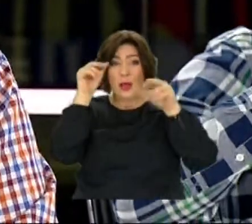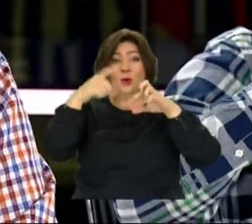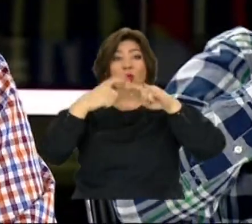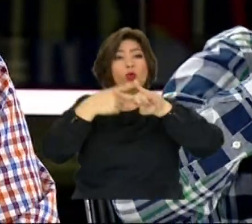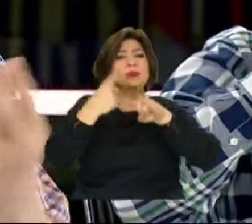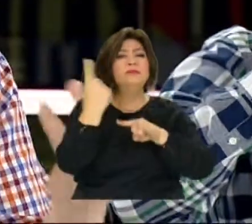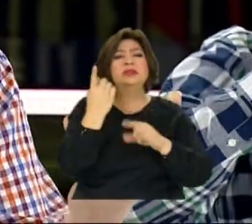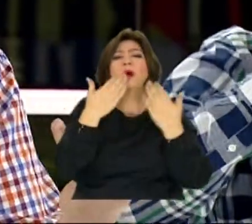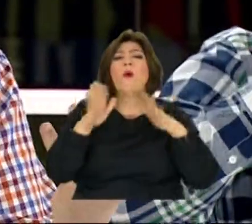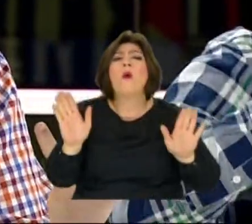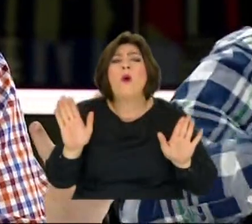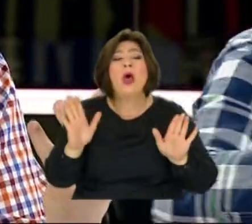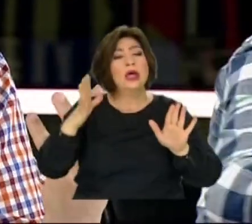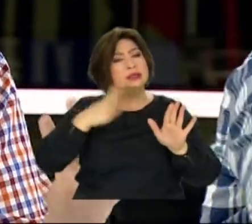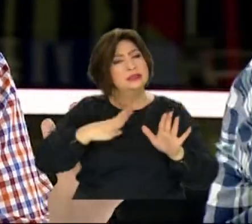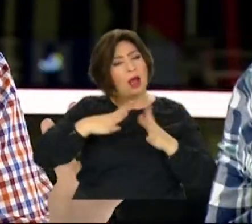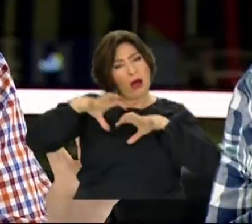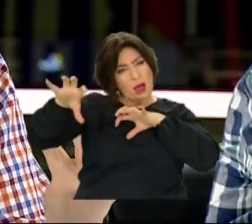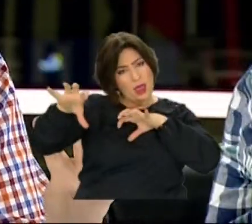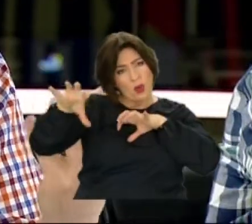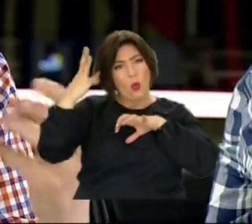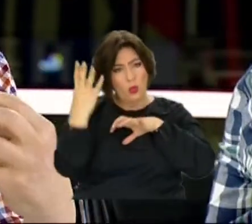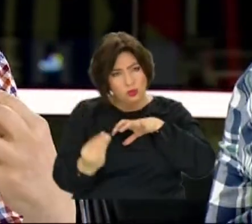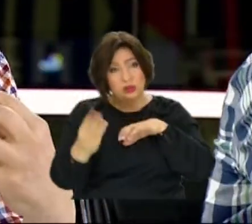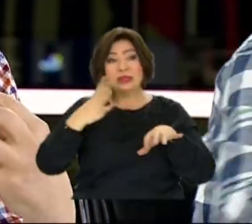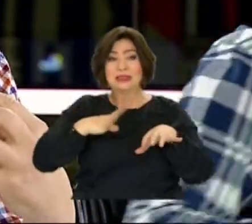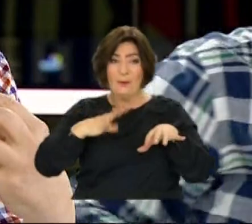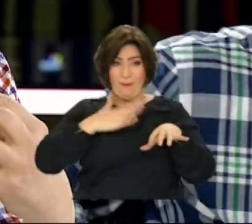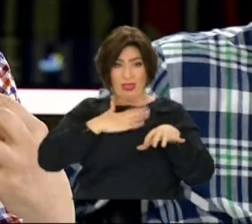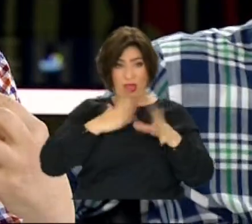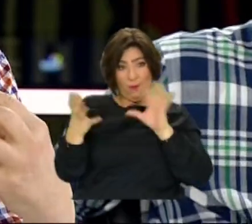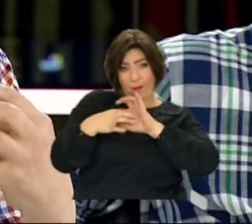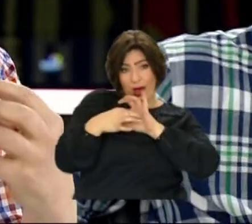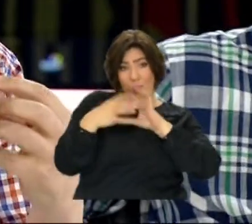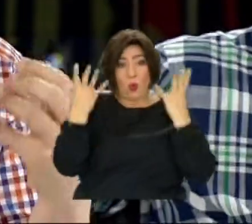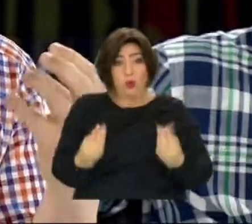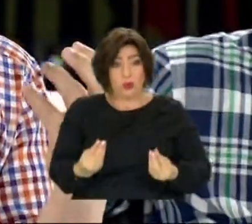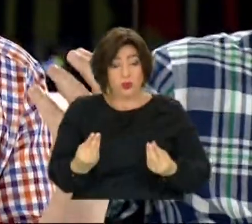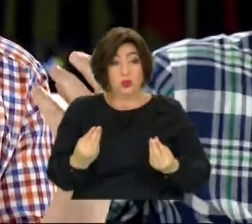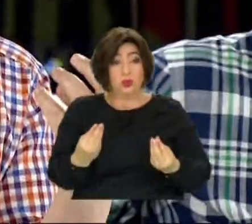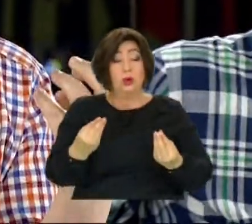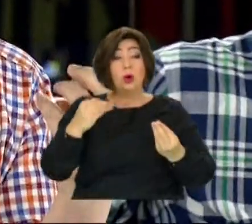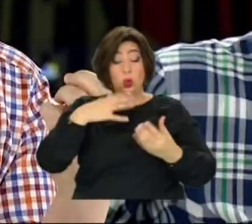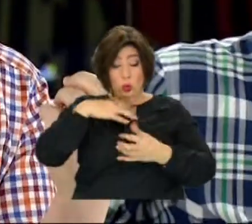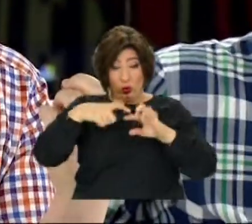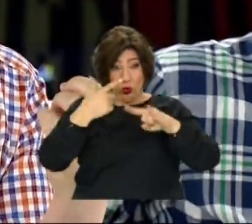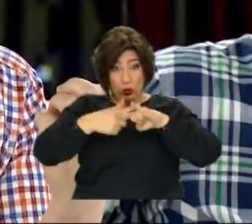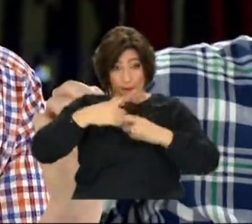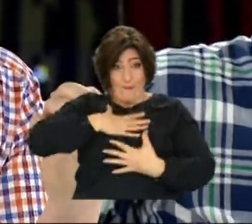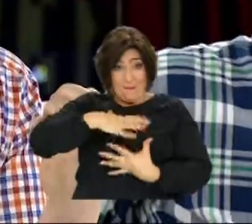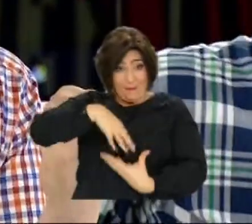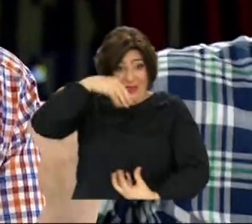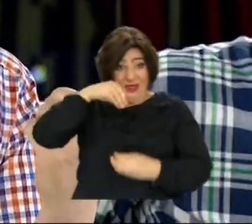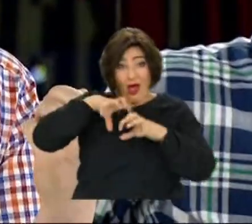hiçbir yerde yok. Ruh ister bedenden ayrı olsun bir varlık, ister bedene bağlı olsun. Yani ruhun bedenden ayrılıp da